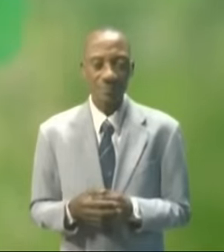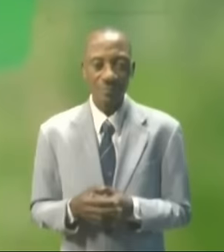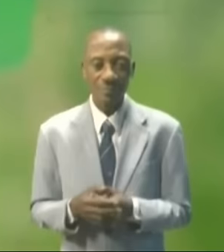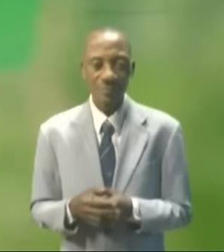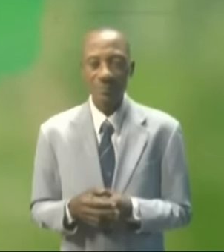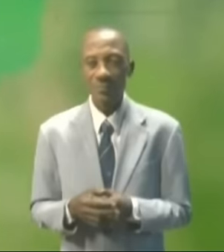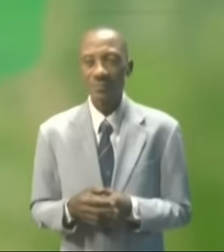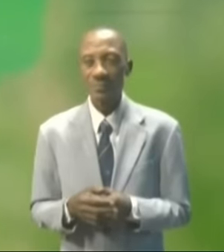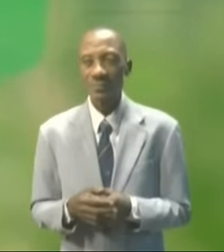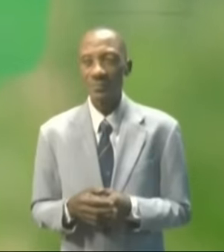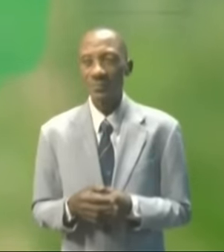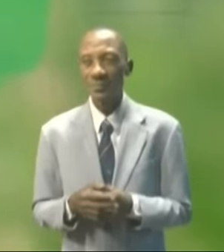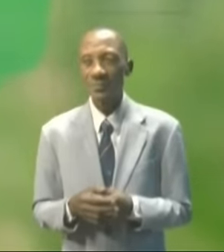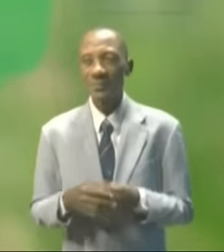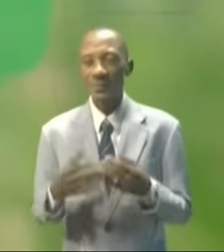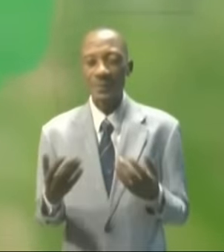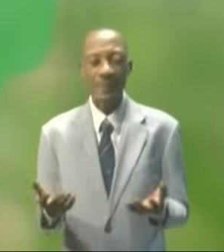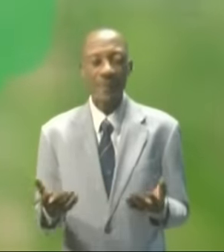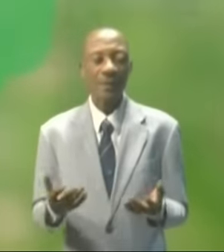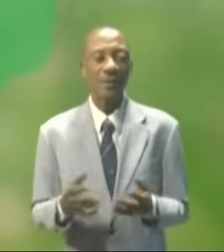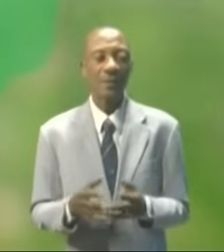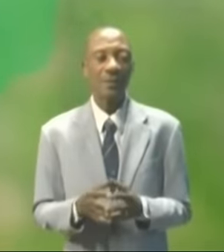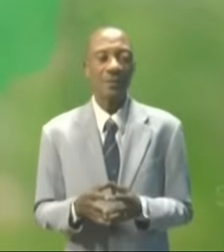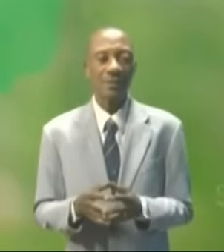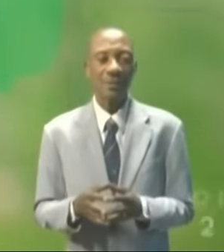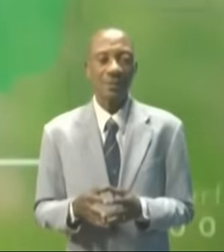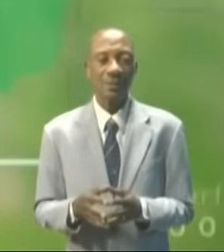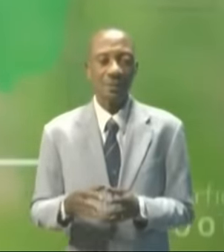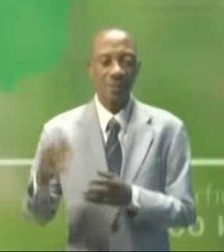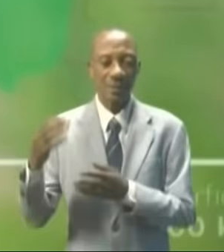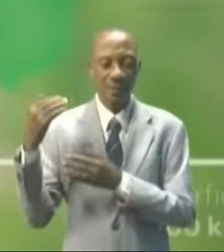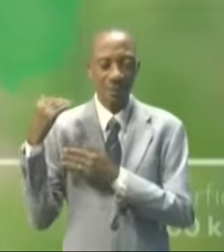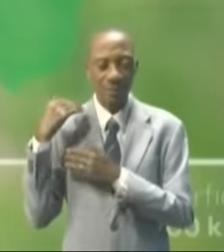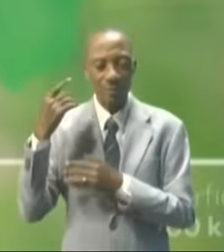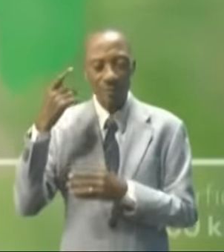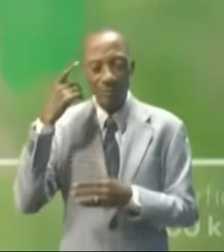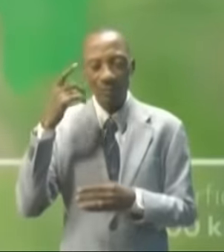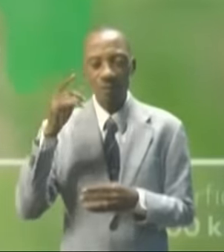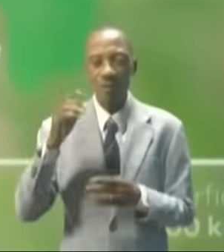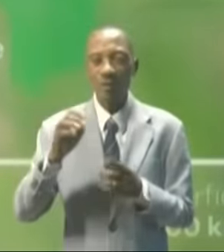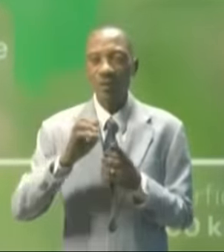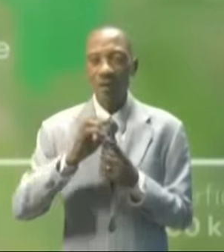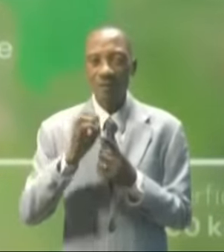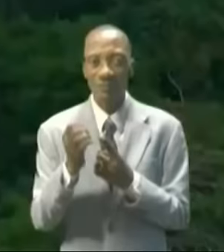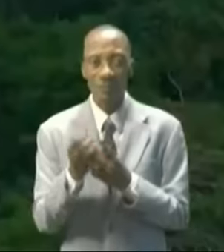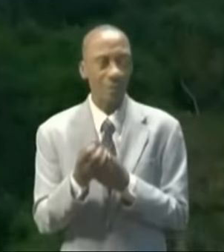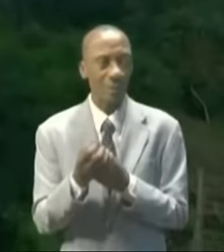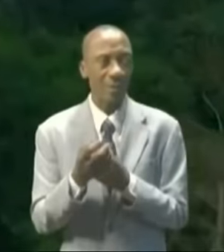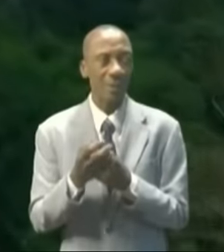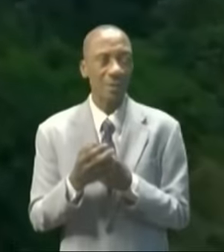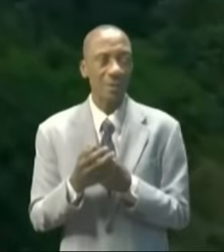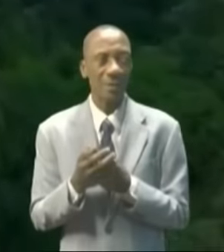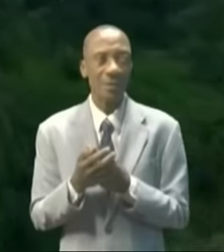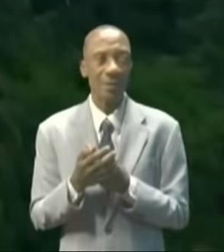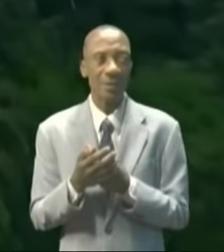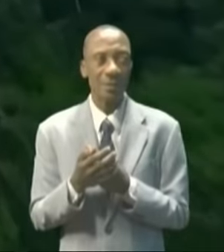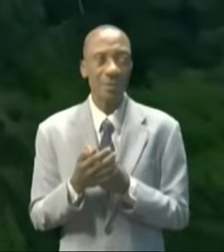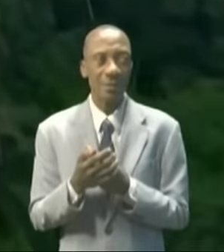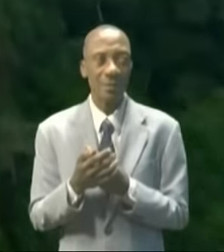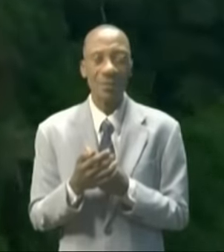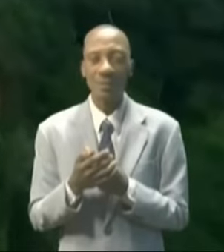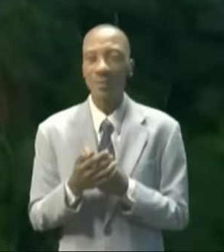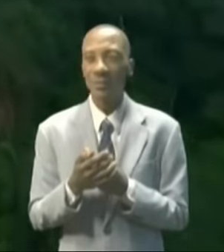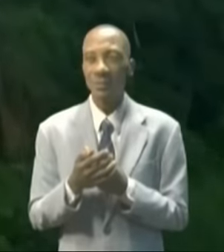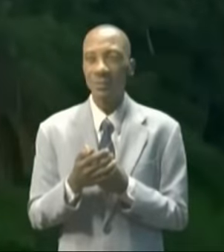La préservation de l'environnement et la gestion des forêts constituent un moyen efficace de conserver sans